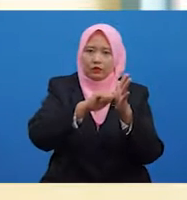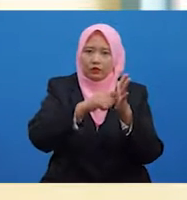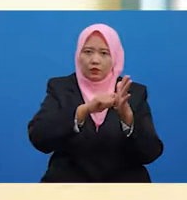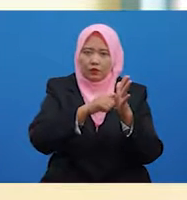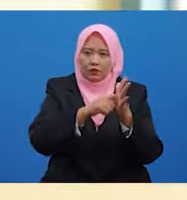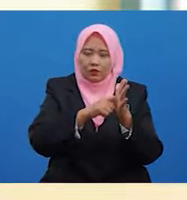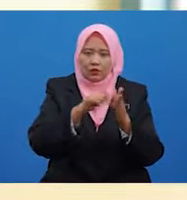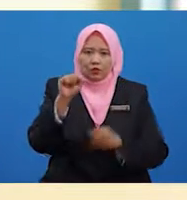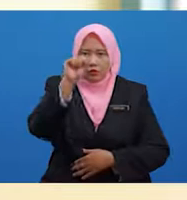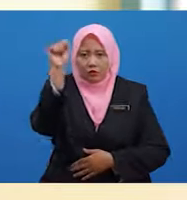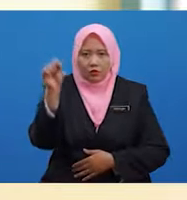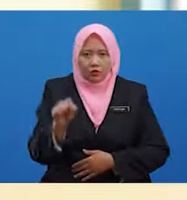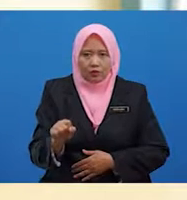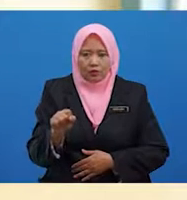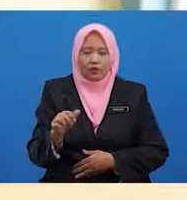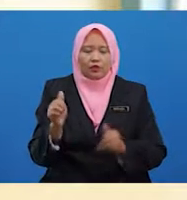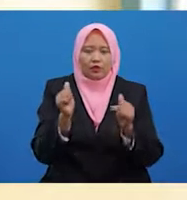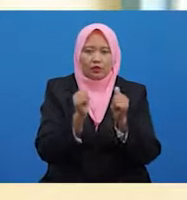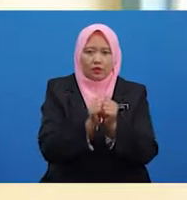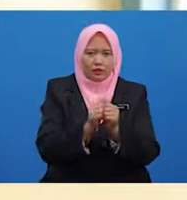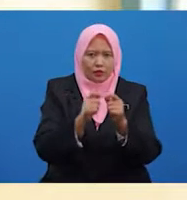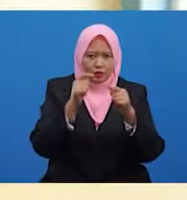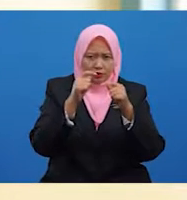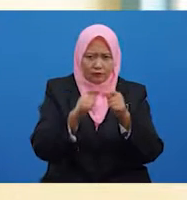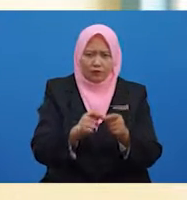data pola perbandingan dengan tepat dan betul.